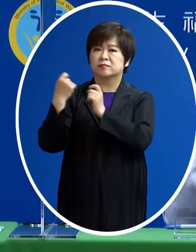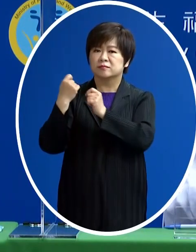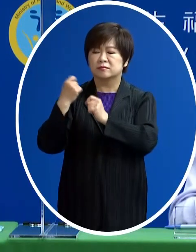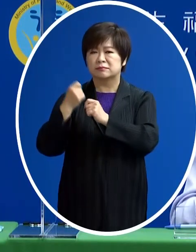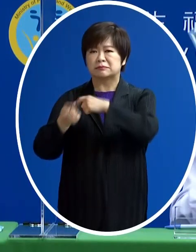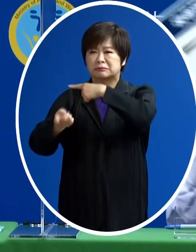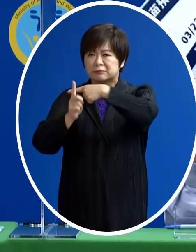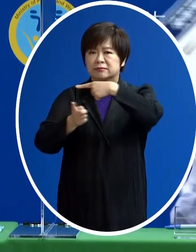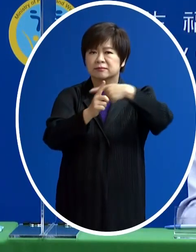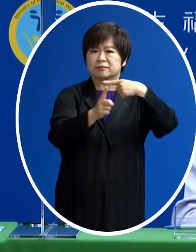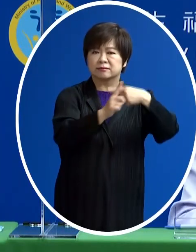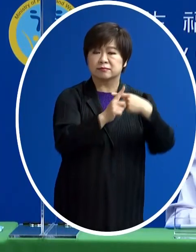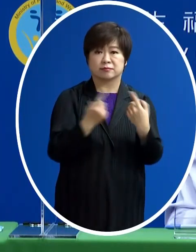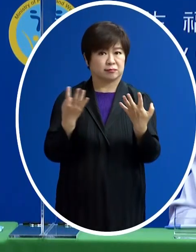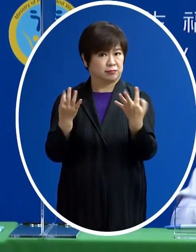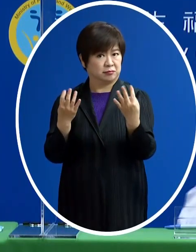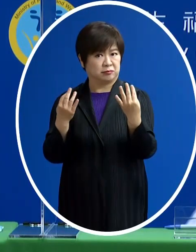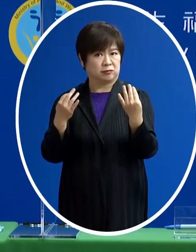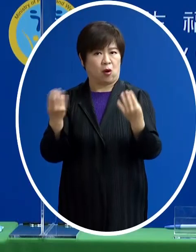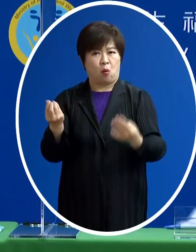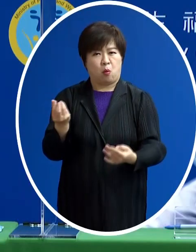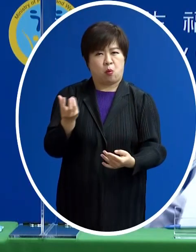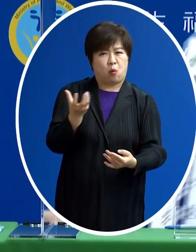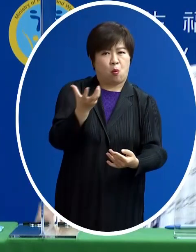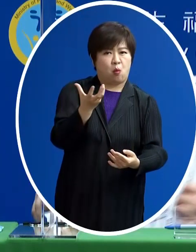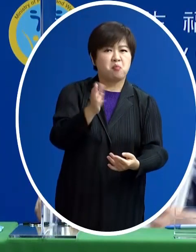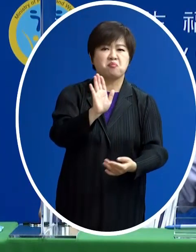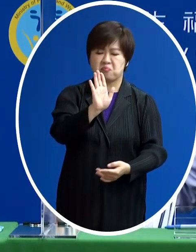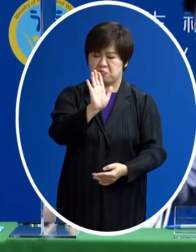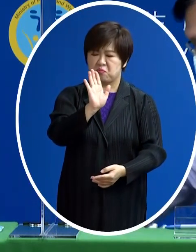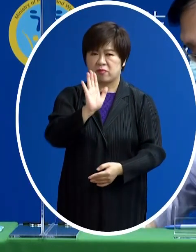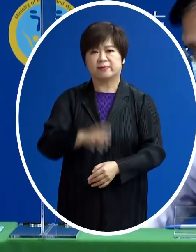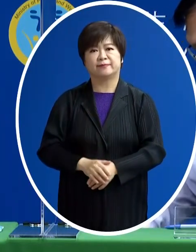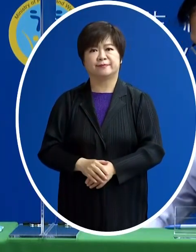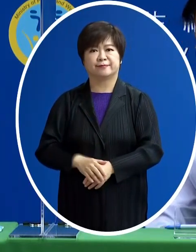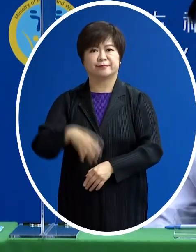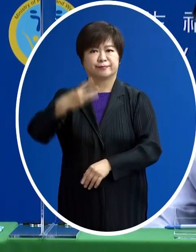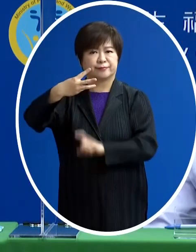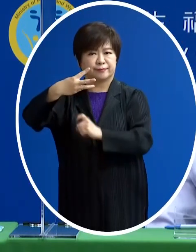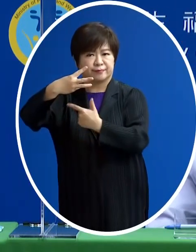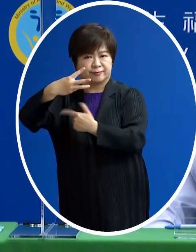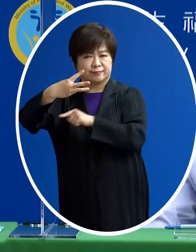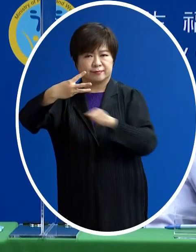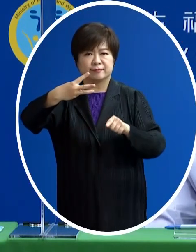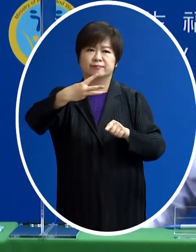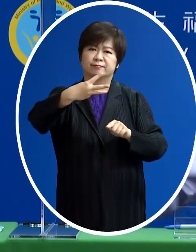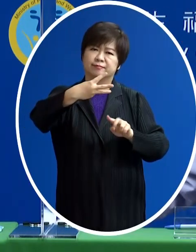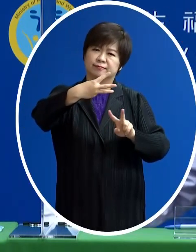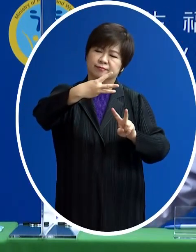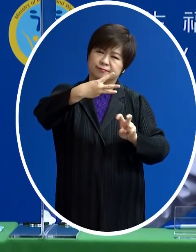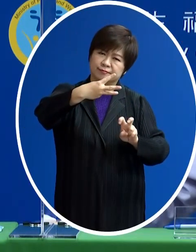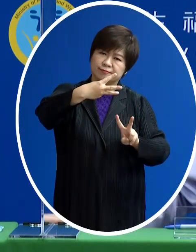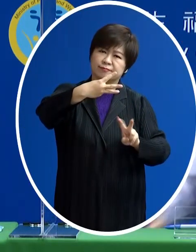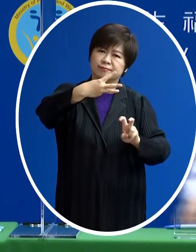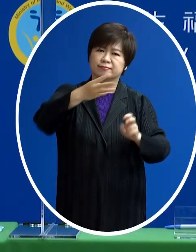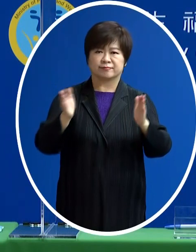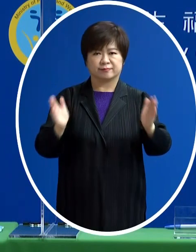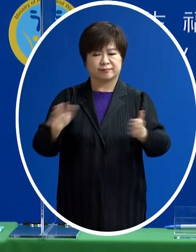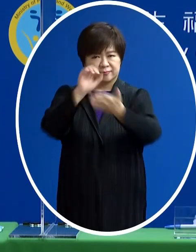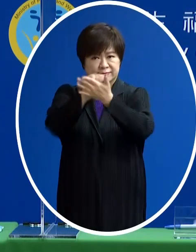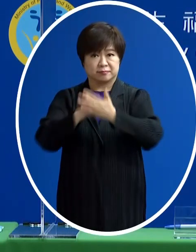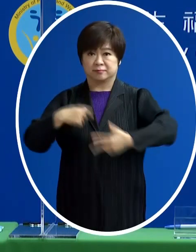阳性的个案数哈是有增加的一个趋势哈。我们3月16到22号统计，22号统计